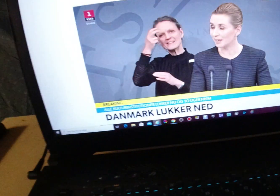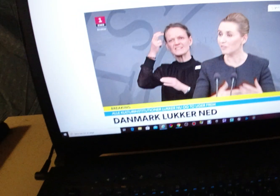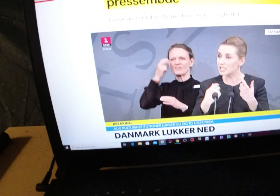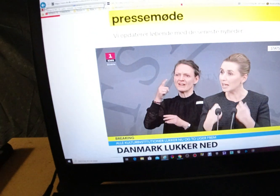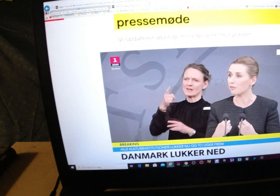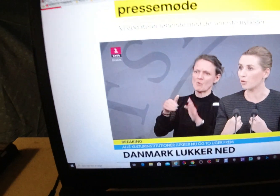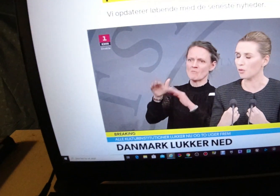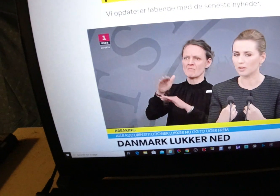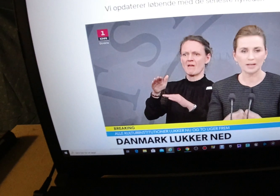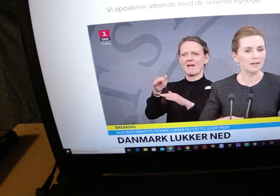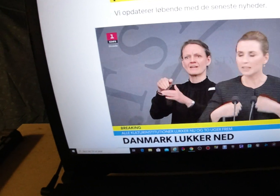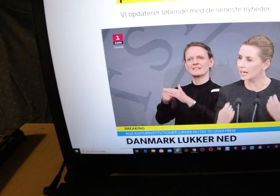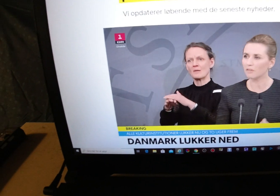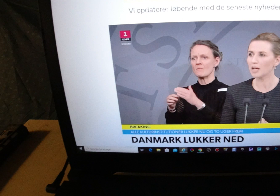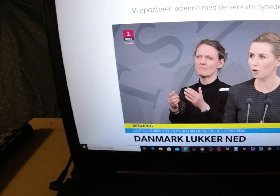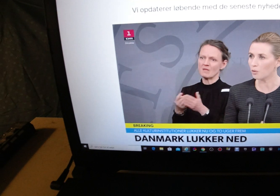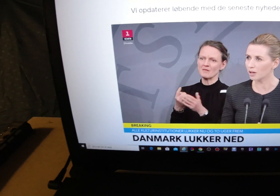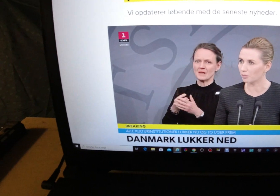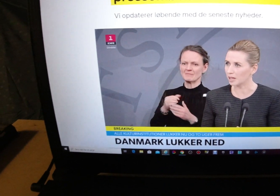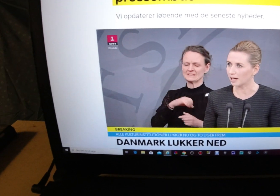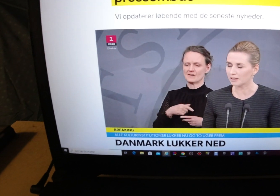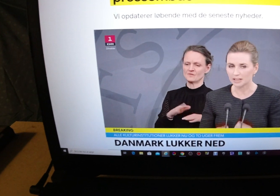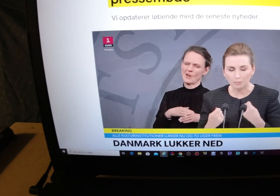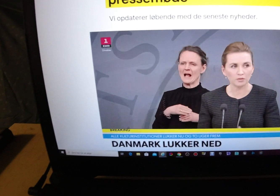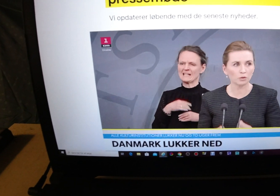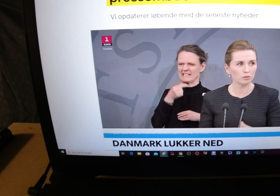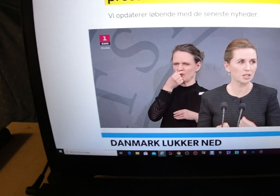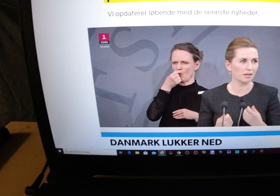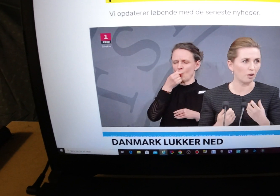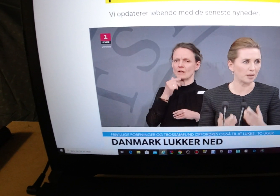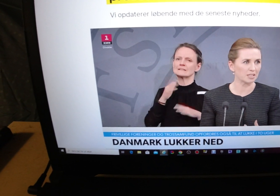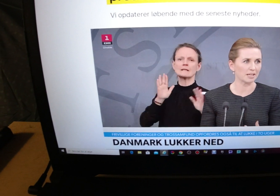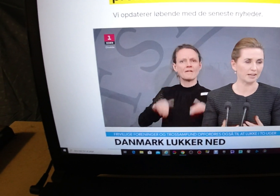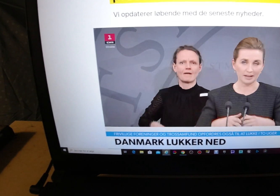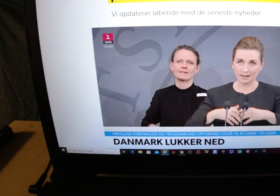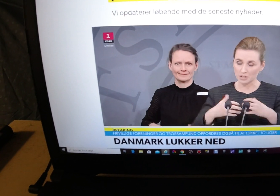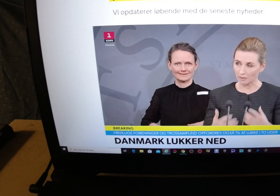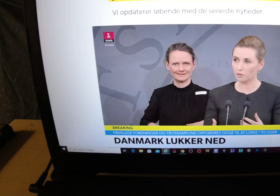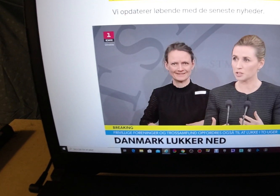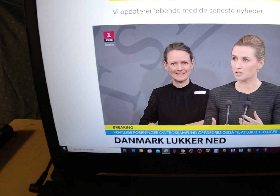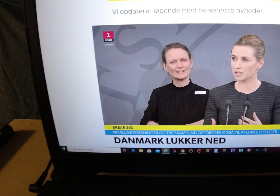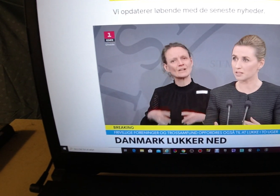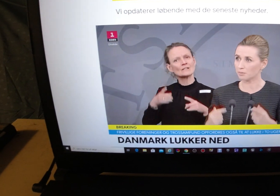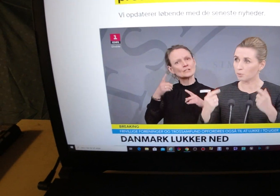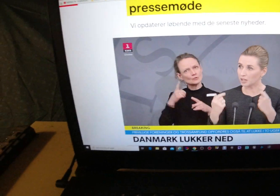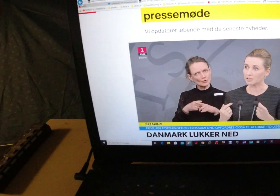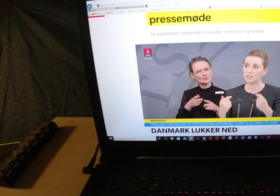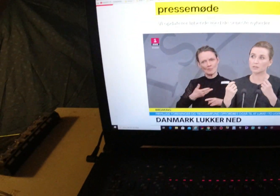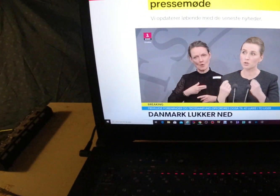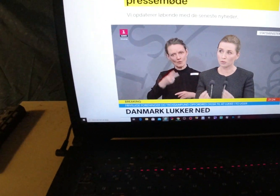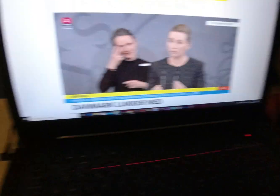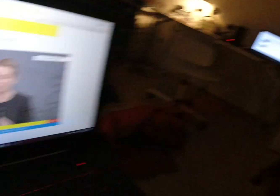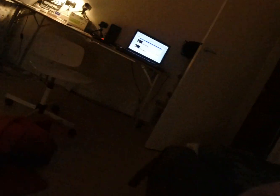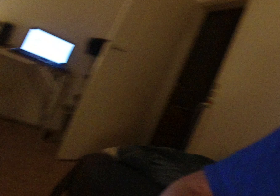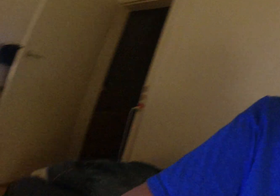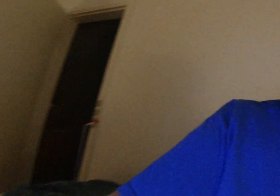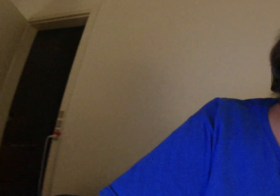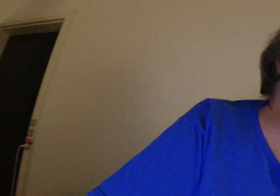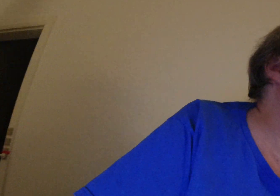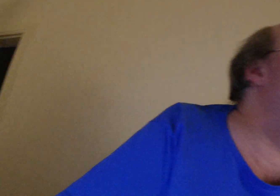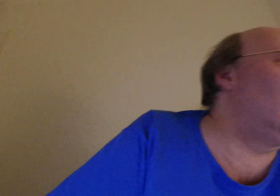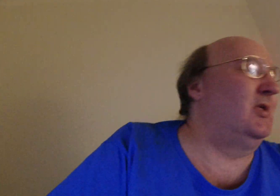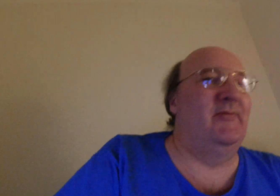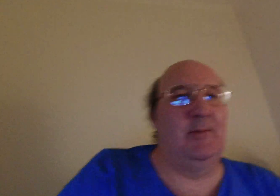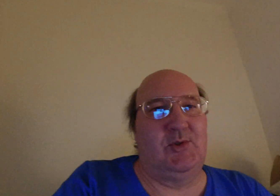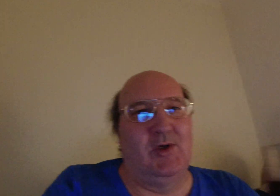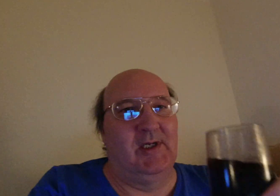Hvis de er på fjolet, det kan vi ikke lovlige omkring. Der bliver vi nødt til at basere samfundsindsatsen på danskernes sund fornuft. Yes, sko.